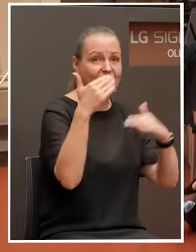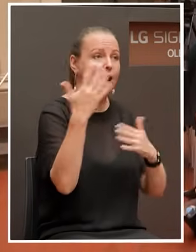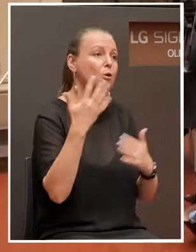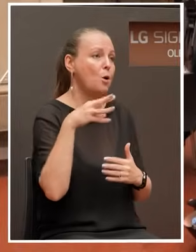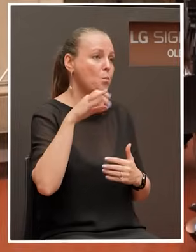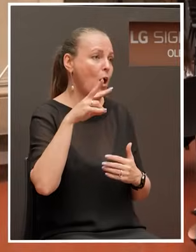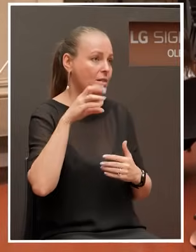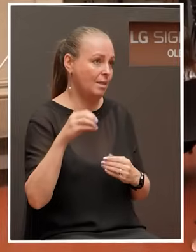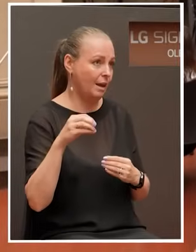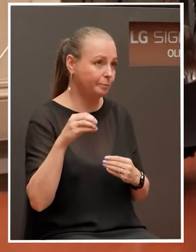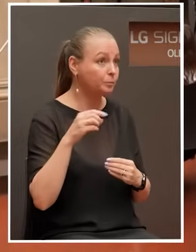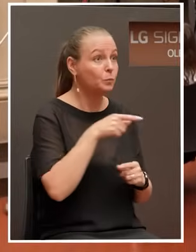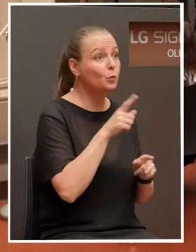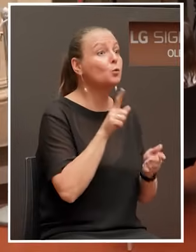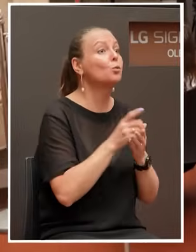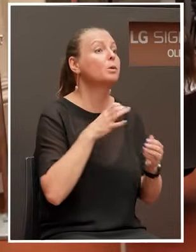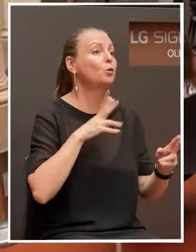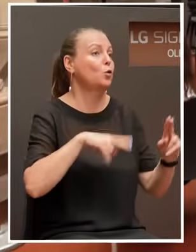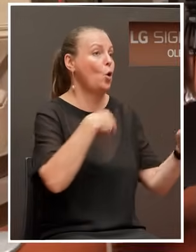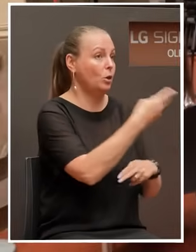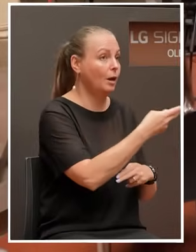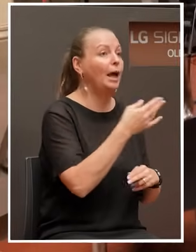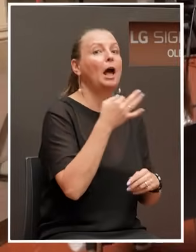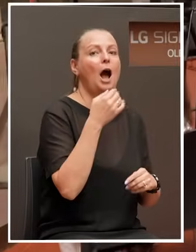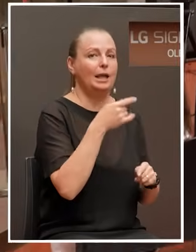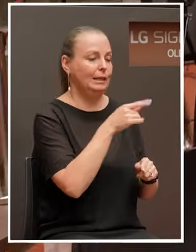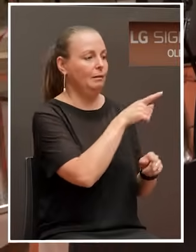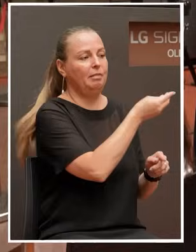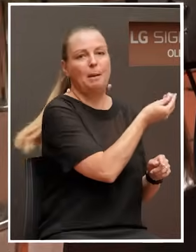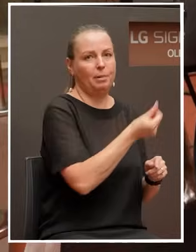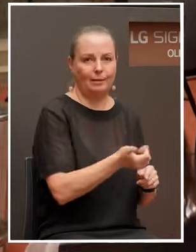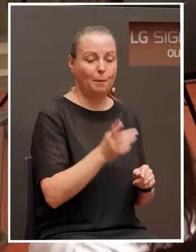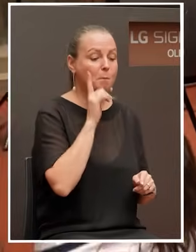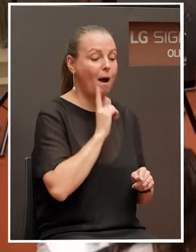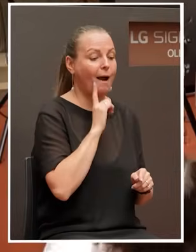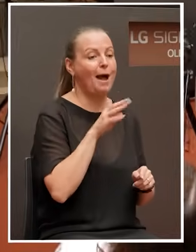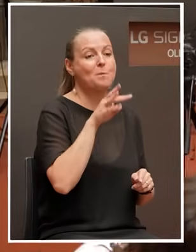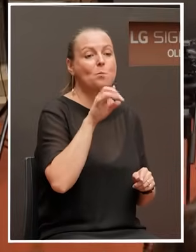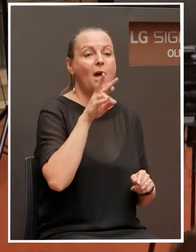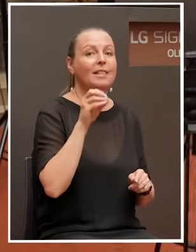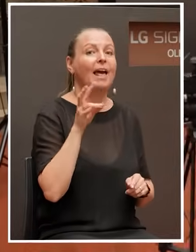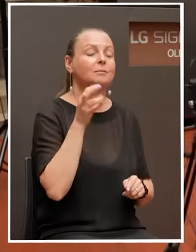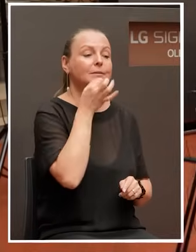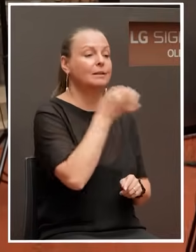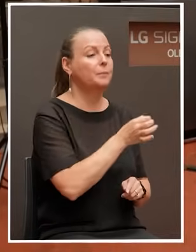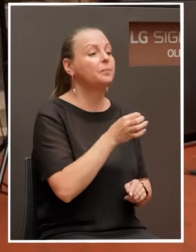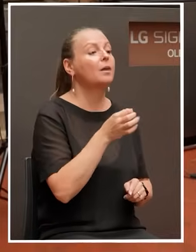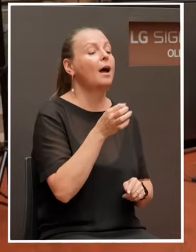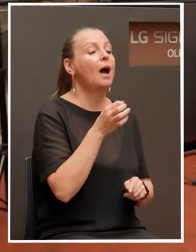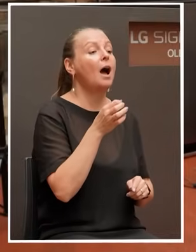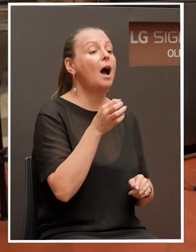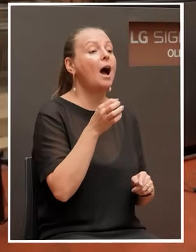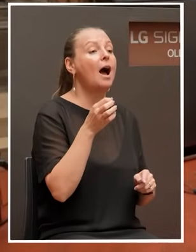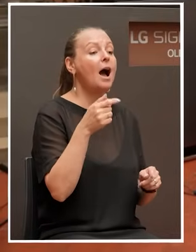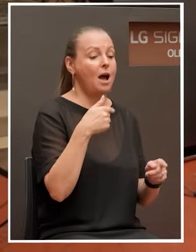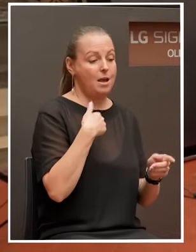Моне ему задолжал, а с другой стороны, денег не платит. В общем, пока Моне не сказал, что он должен купить